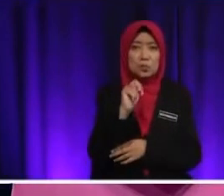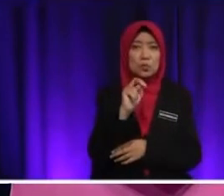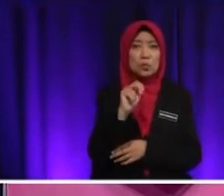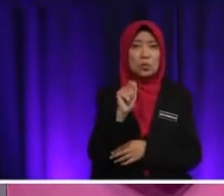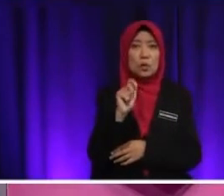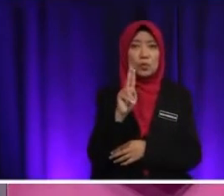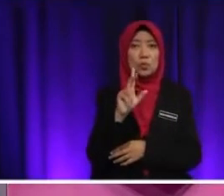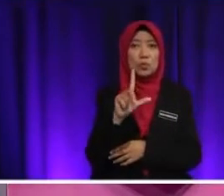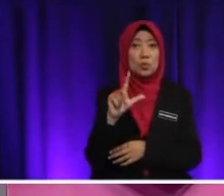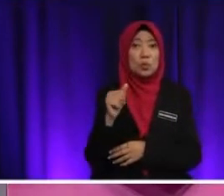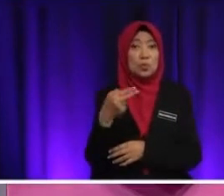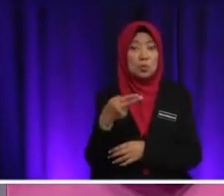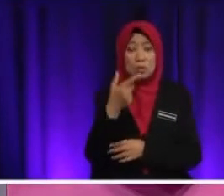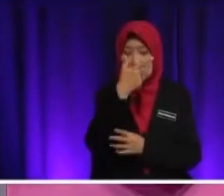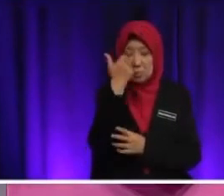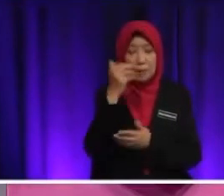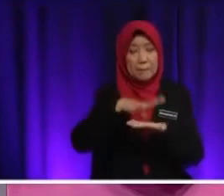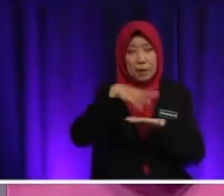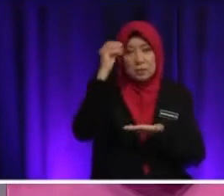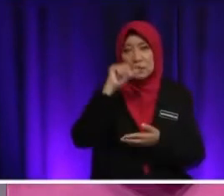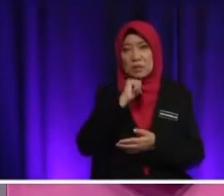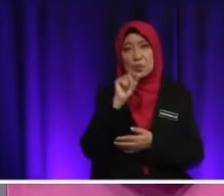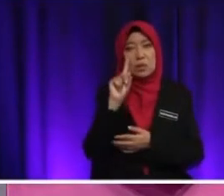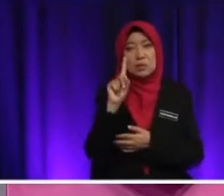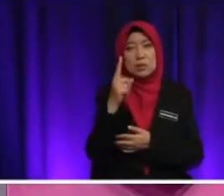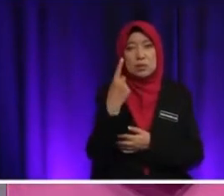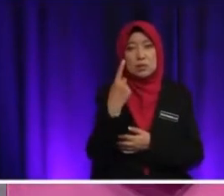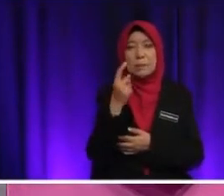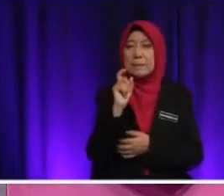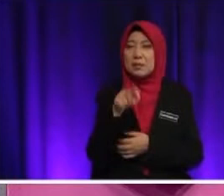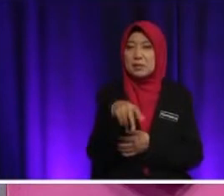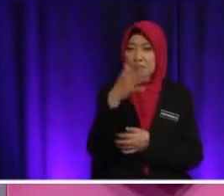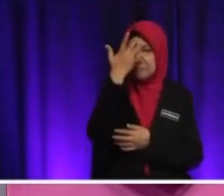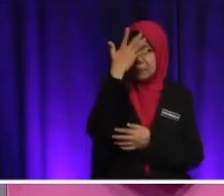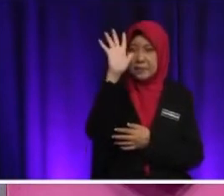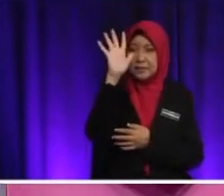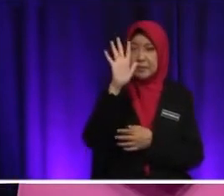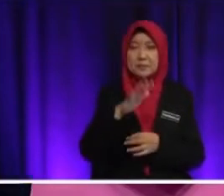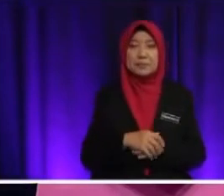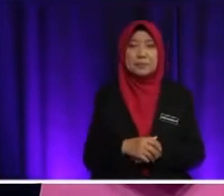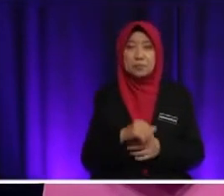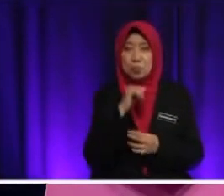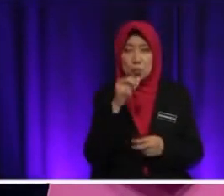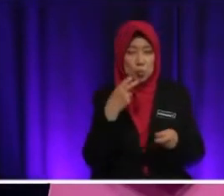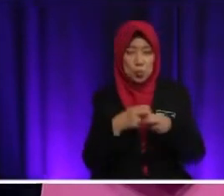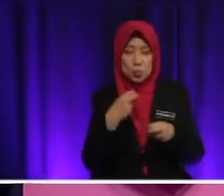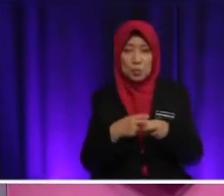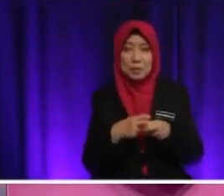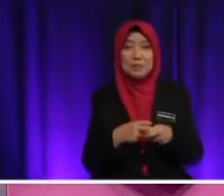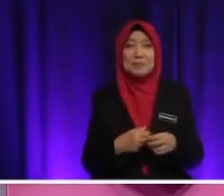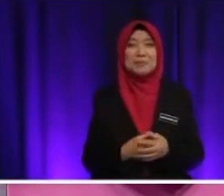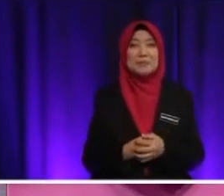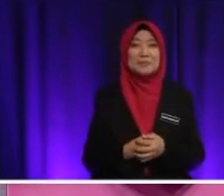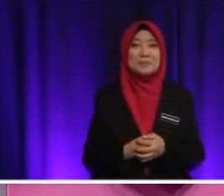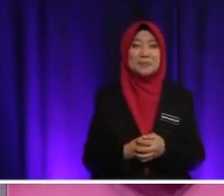Yeah. Sebab study ini kena bukan setakat study hard. You must study smart. Yeah. Itu kata orang baling lah. Orang baling. Orang baling kata macam